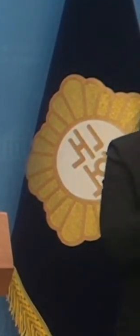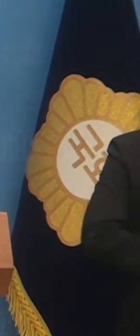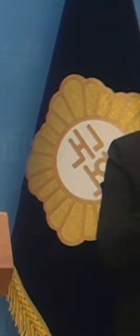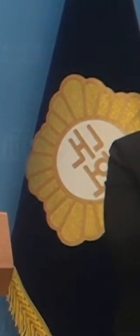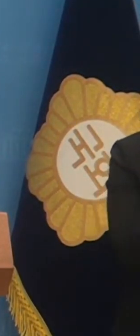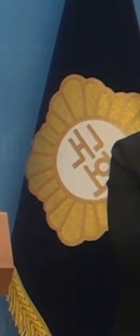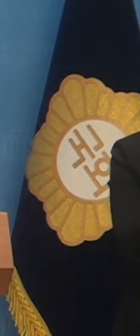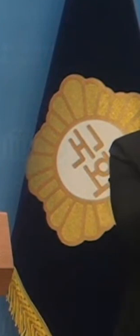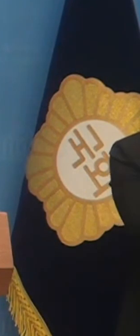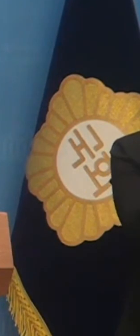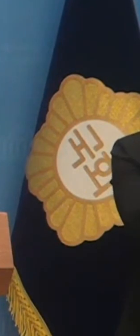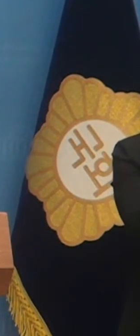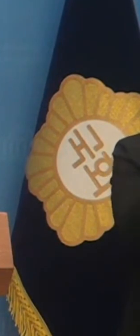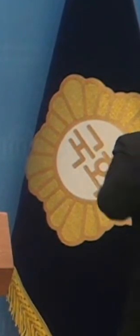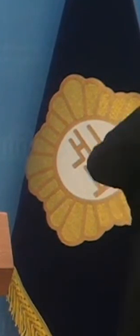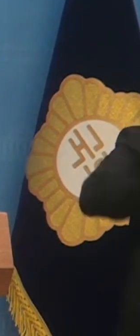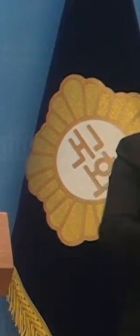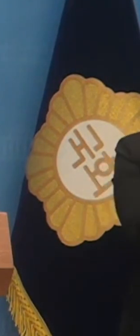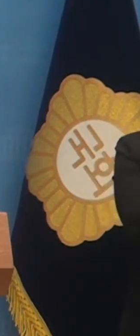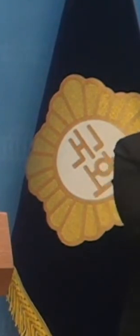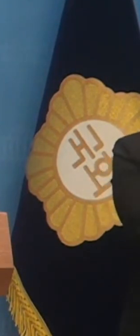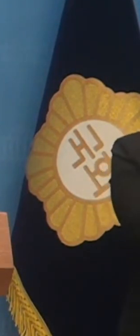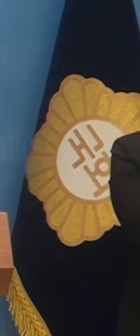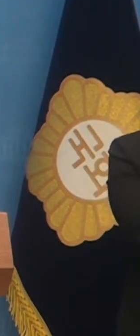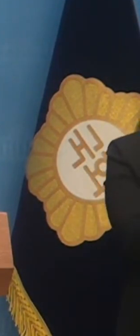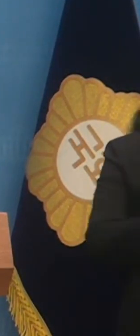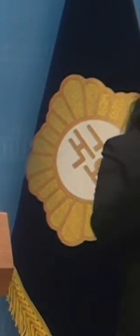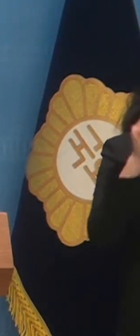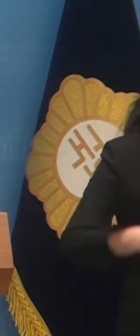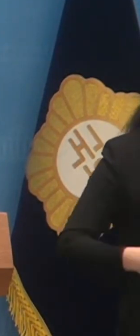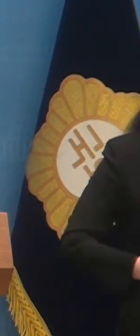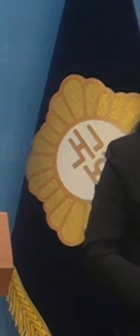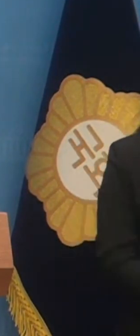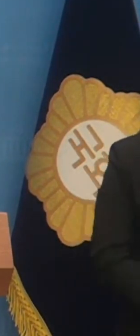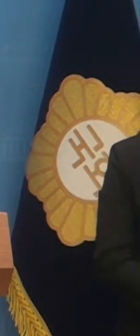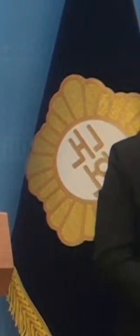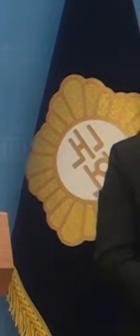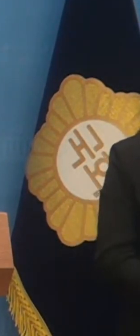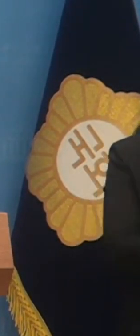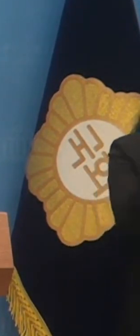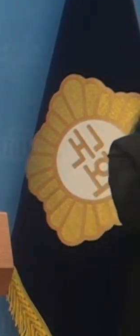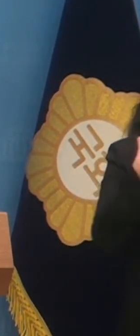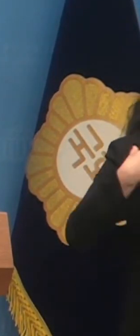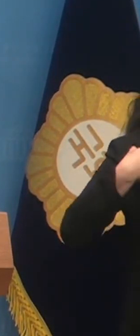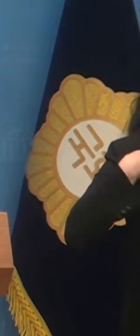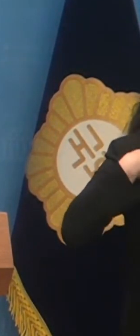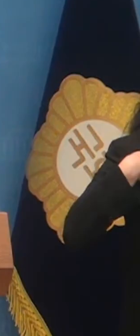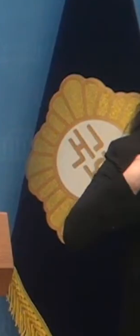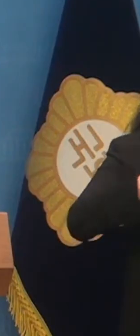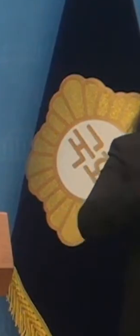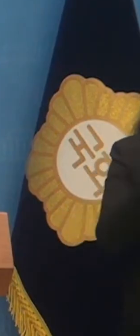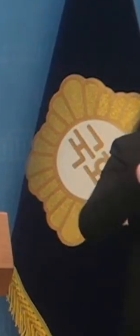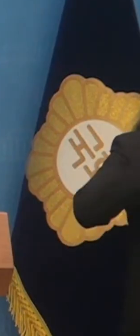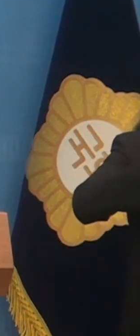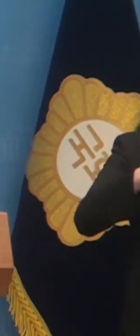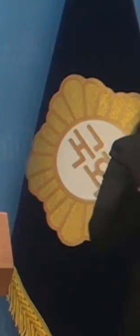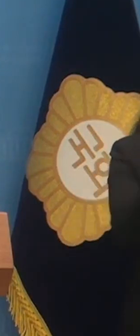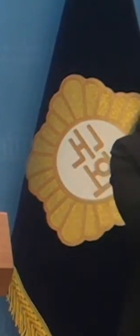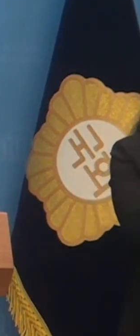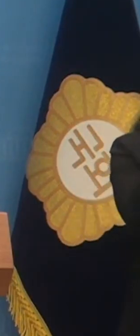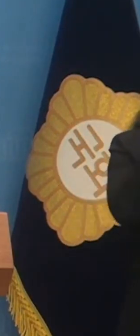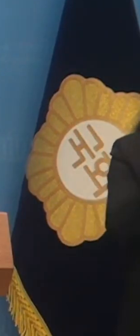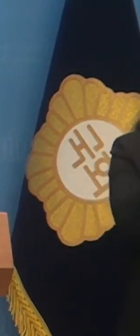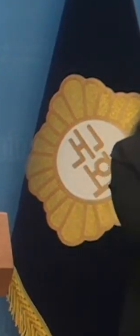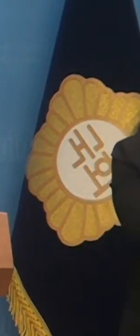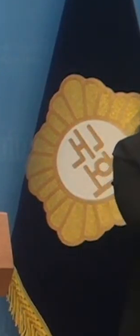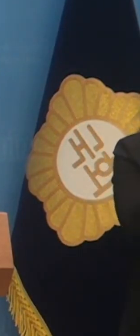진심이라면 오광수 민정수석 임명부터 철회해야 합니다. 신임 정부의 첫 민정수석으로 임명된 오광수